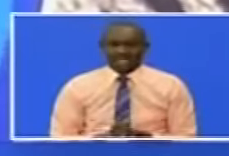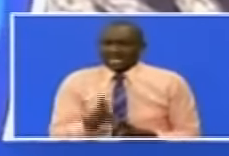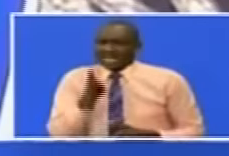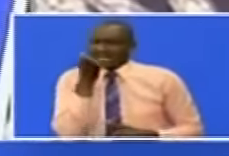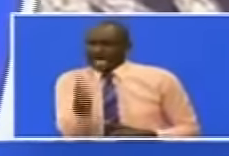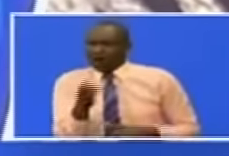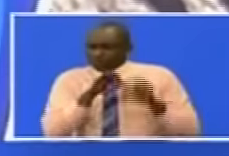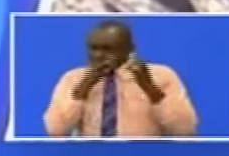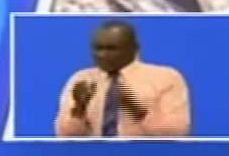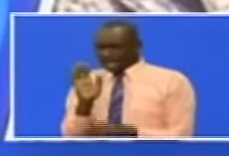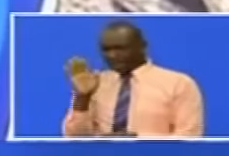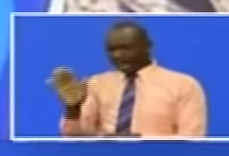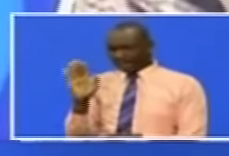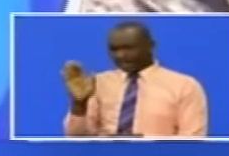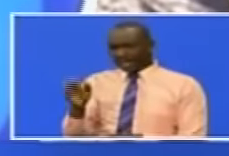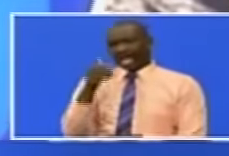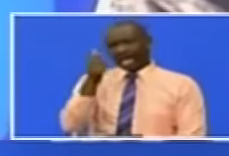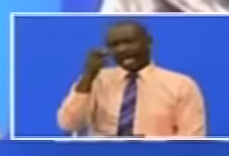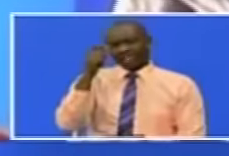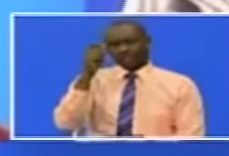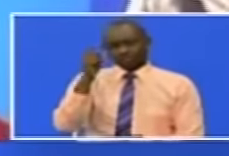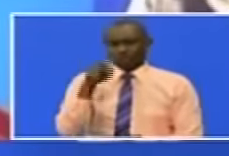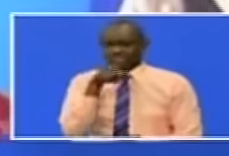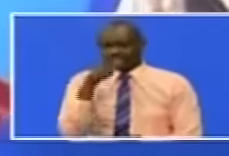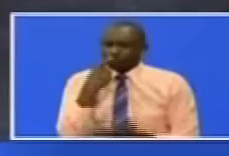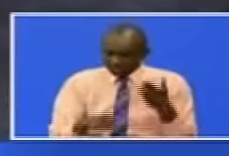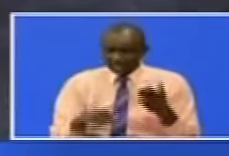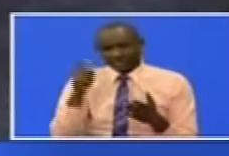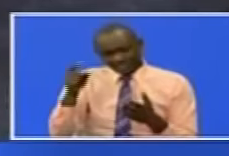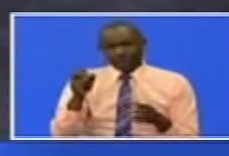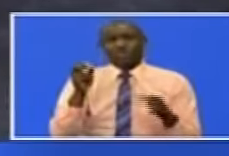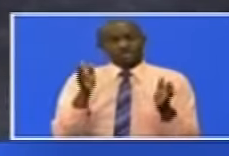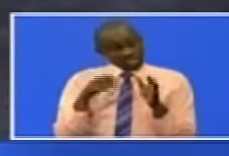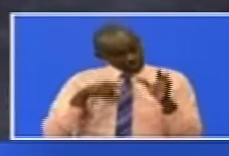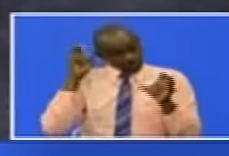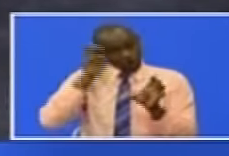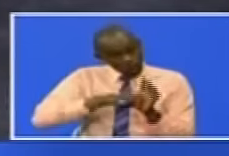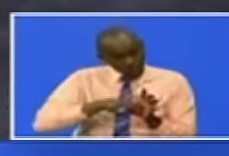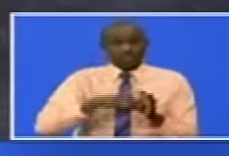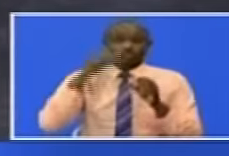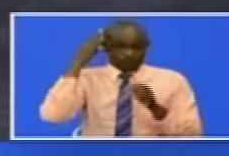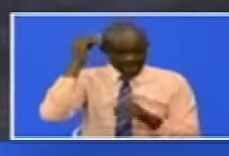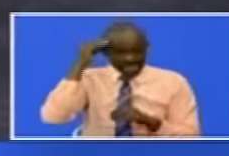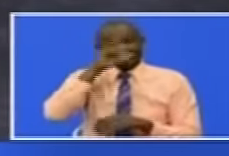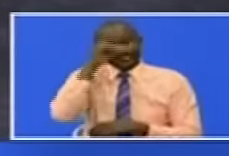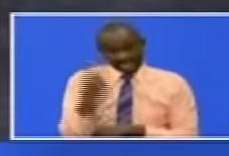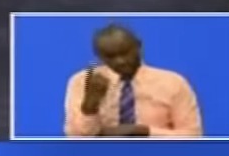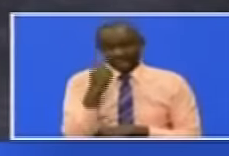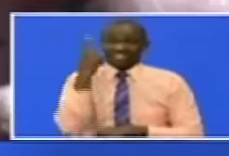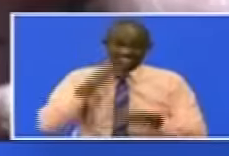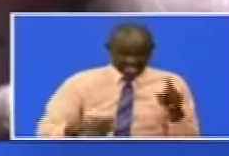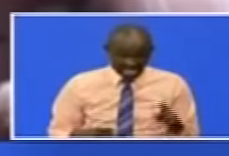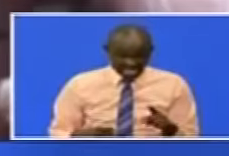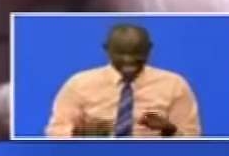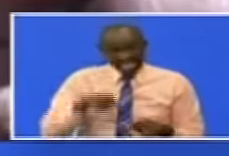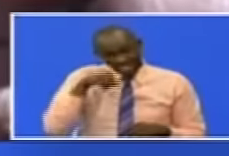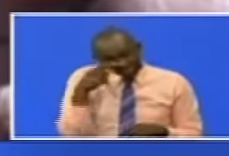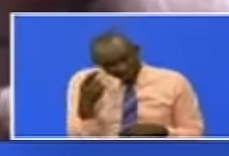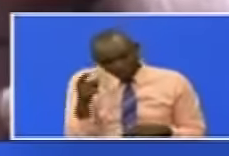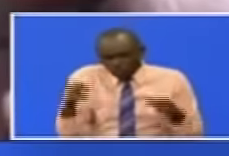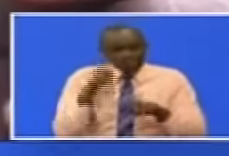Kulingana na familia yake, Anton Kasaine alijiunga na wenzake nchini Somalia mwezi Januari mwaka huu. Siku chache